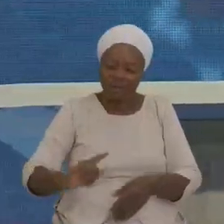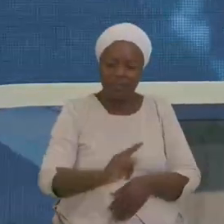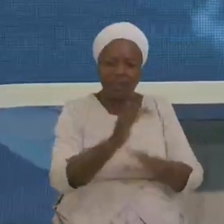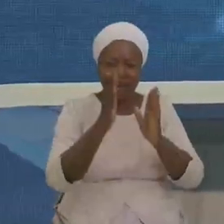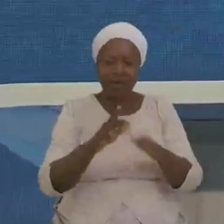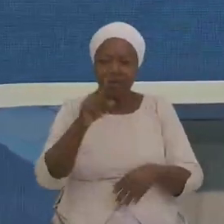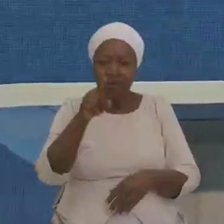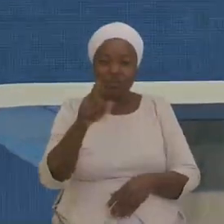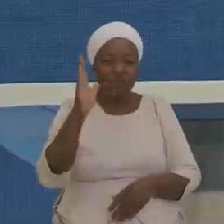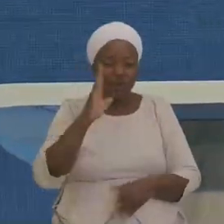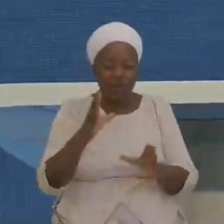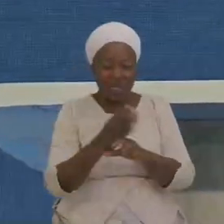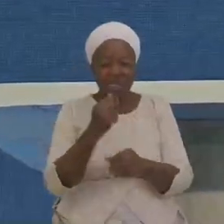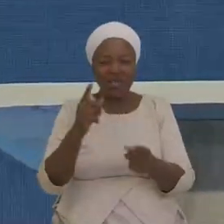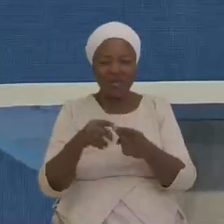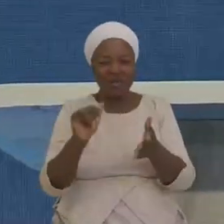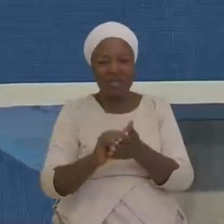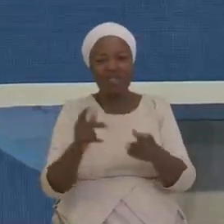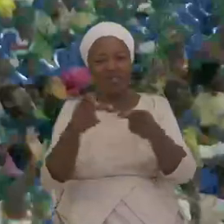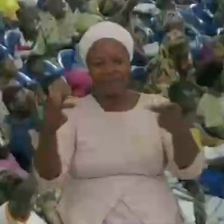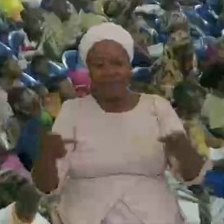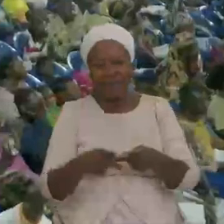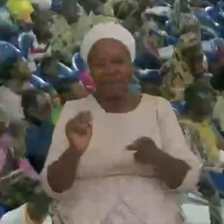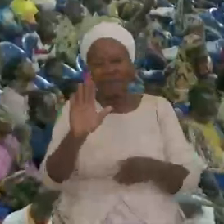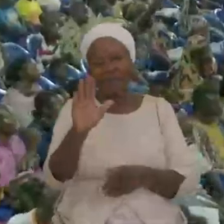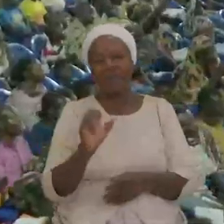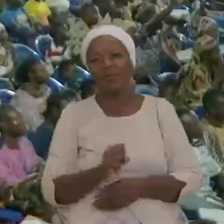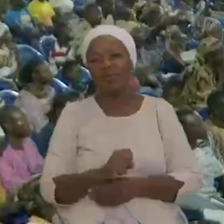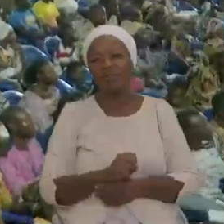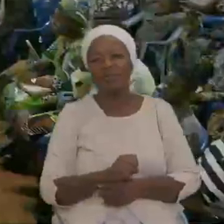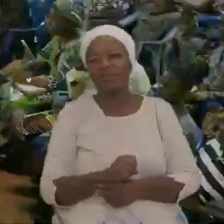pilote et tu parviendras à ta destination.